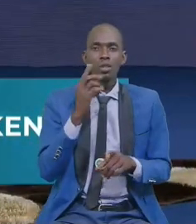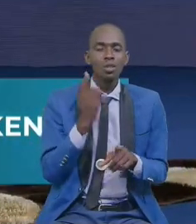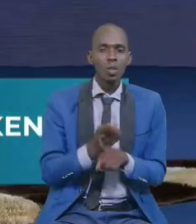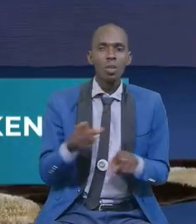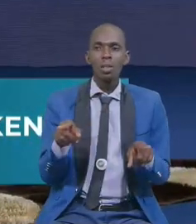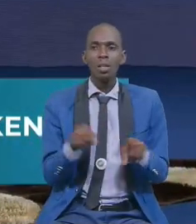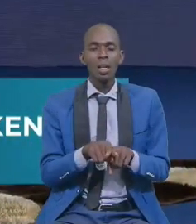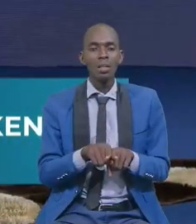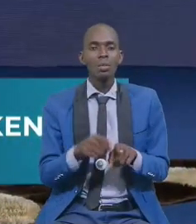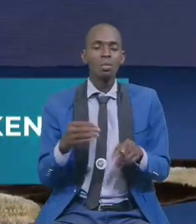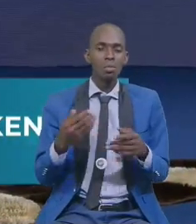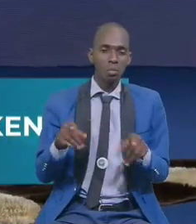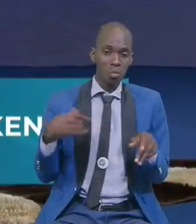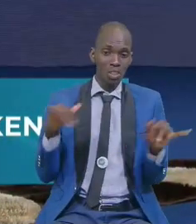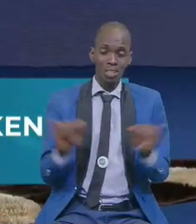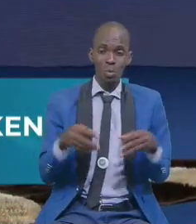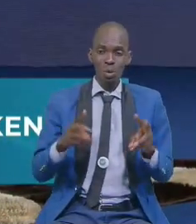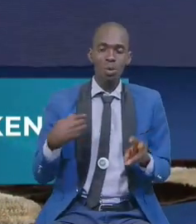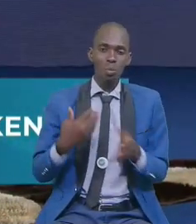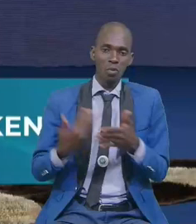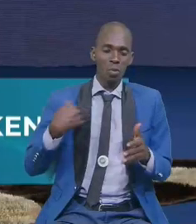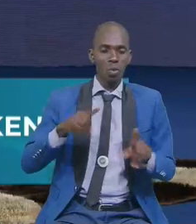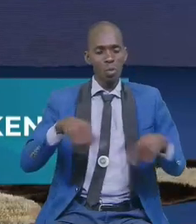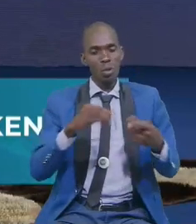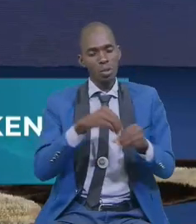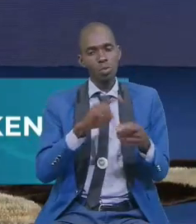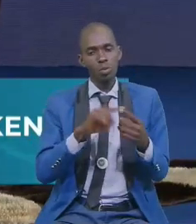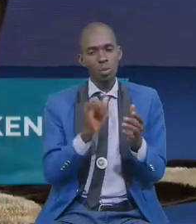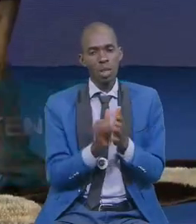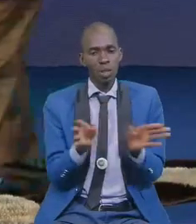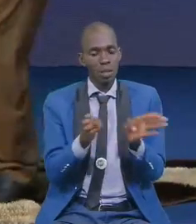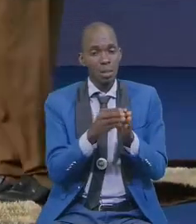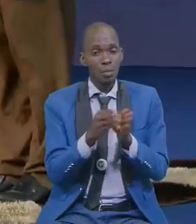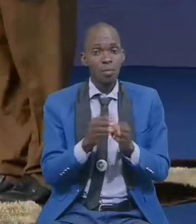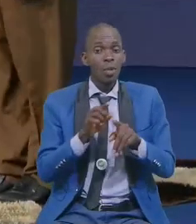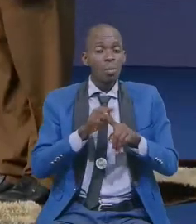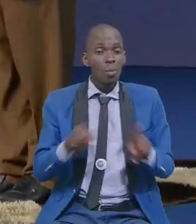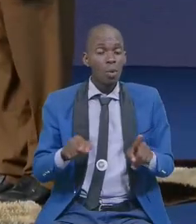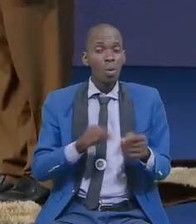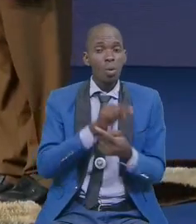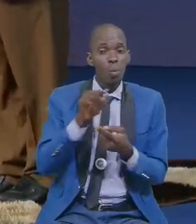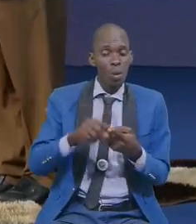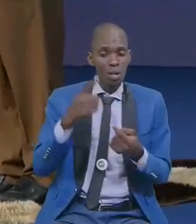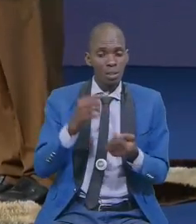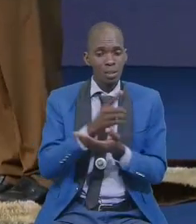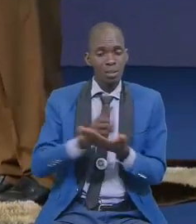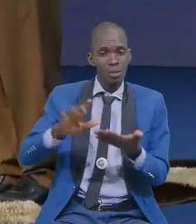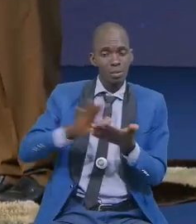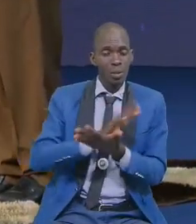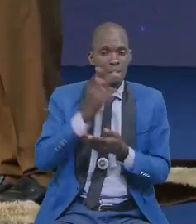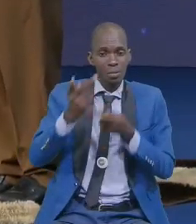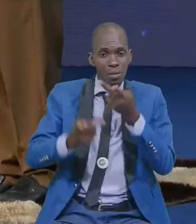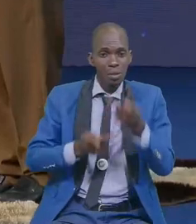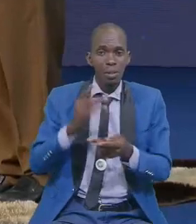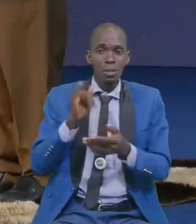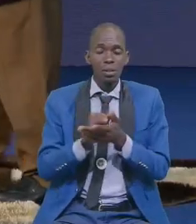nom de la dénomination, dans cette assemblée. Et quand nous sortons, nous continuons toujours à vivre dans le péché et nous faisons